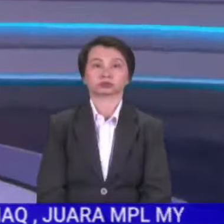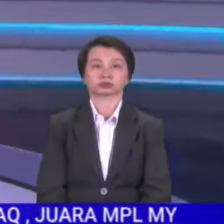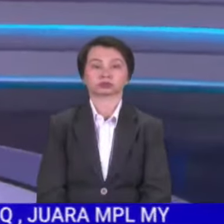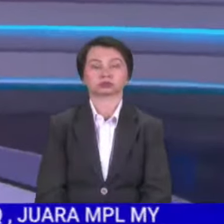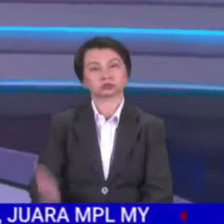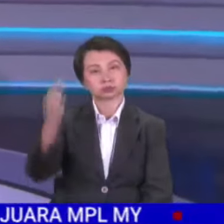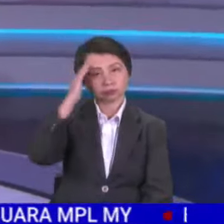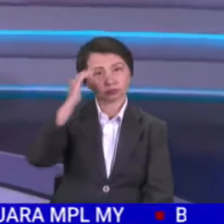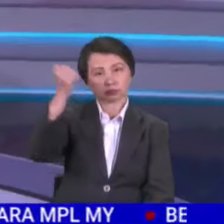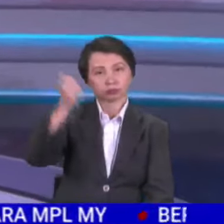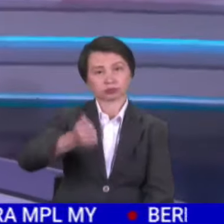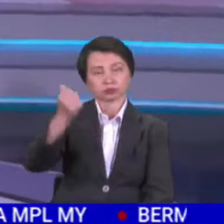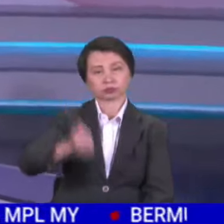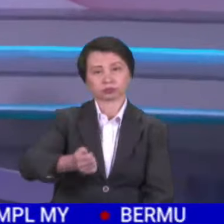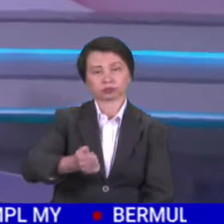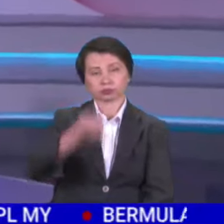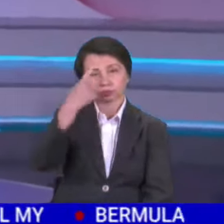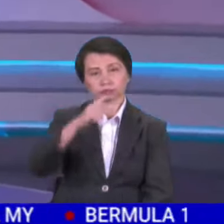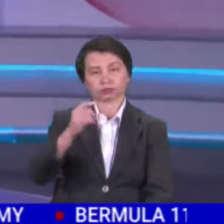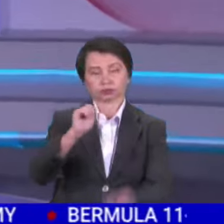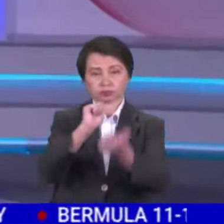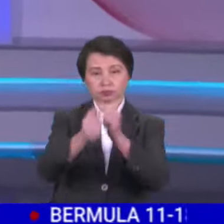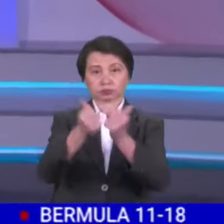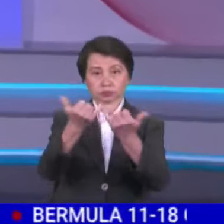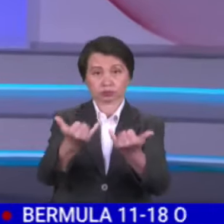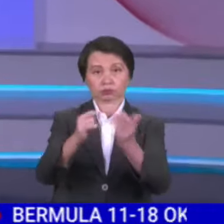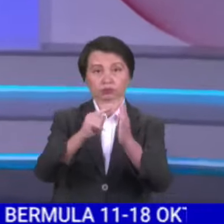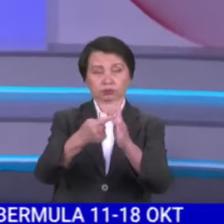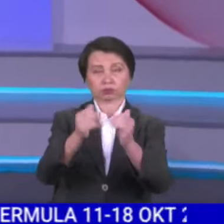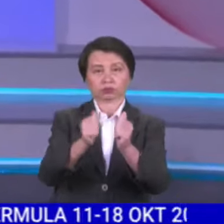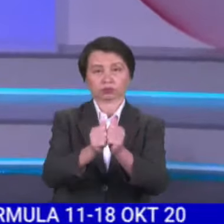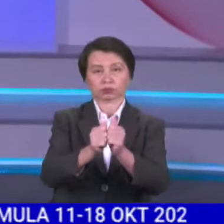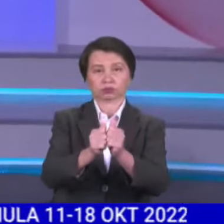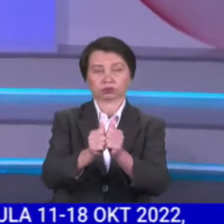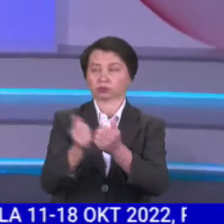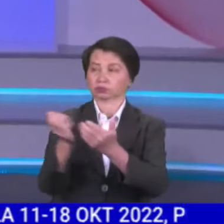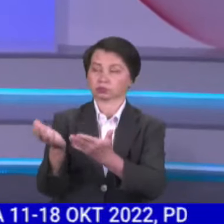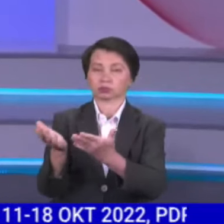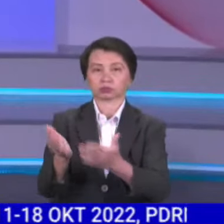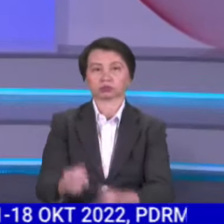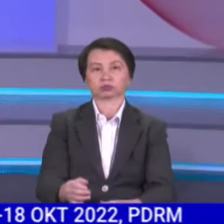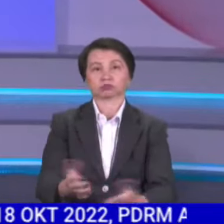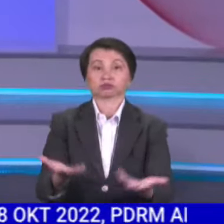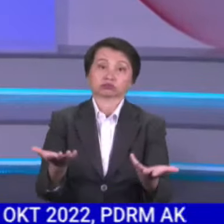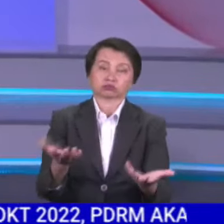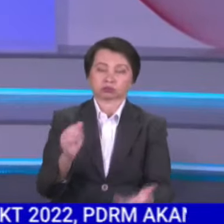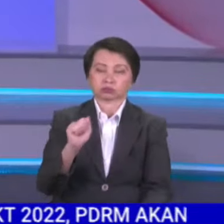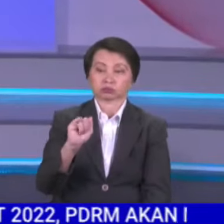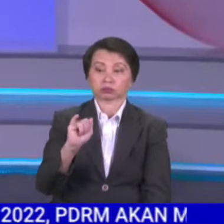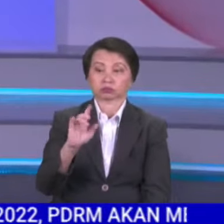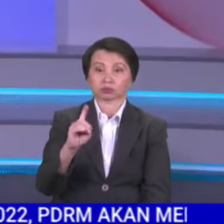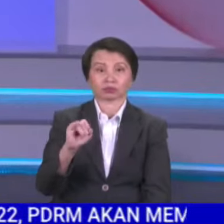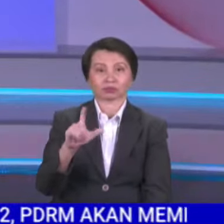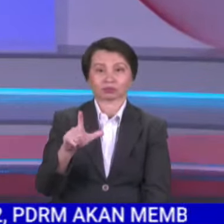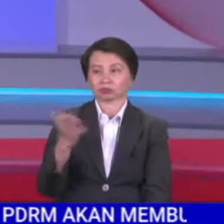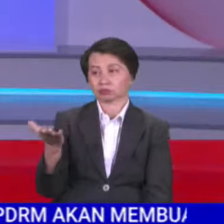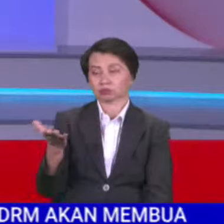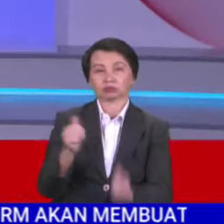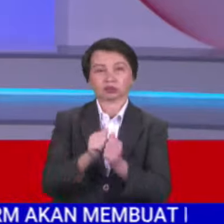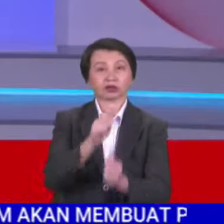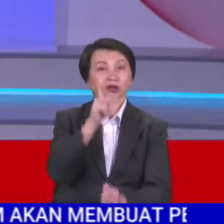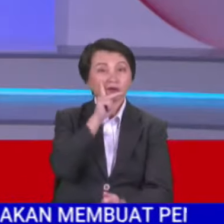Assalamualaikum, salam sejahtera. Saya Syairul Islam. Untuk edisi sukan malam ini, kita mulakan dengan perkembangan ini. Jodoh Aidil Syahrin Sahak